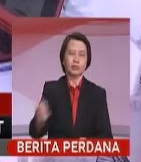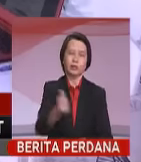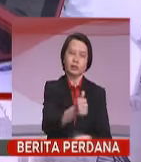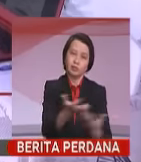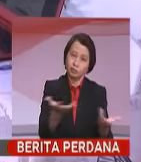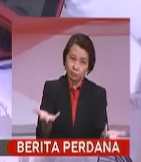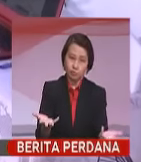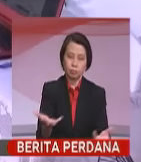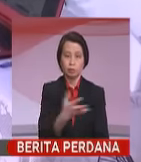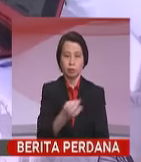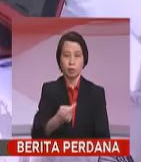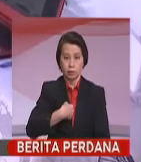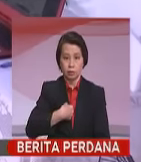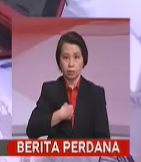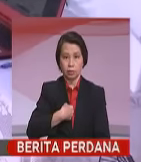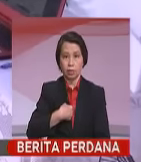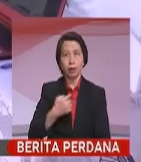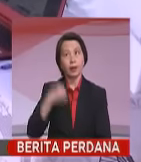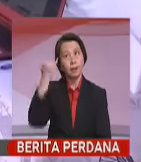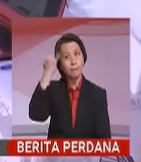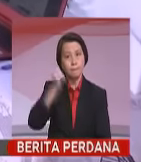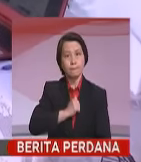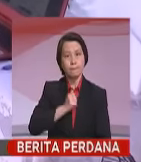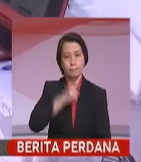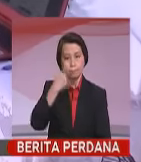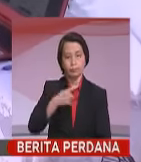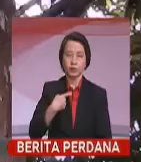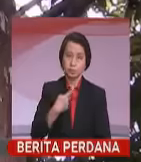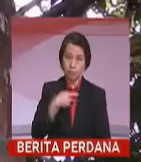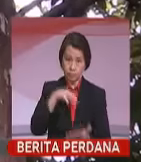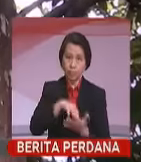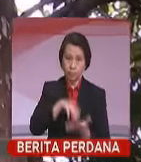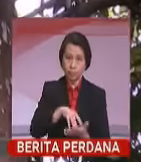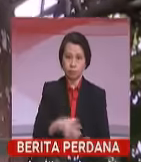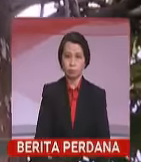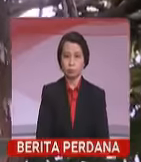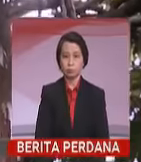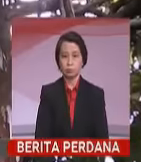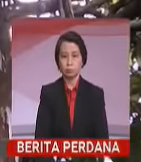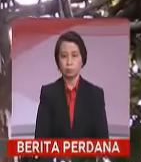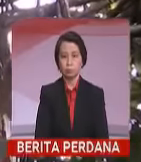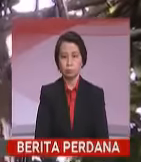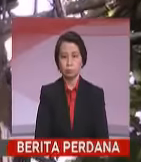So carilah inisiatif sendiri untuk kita belajar.